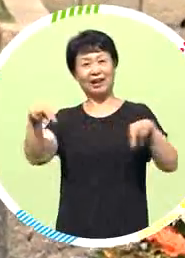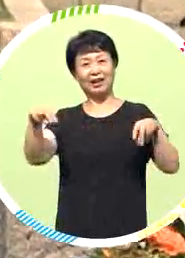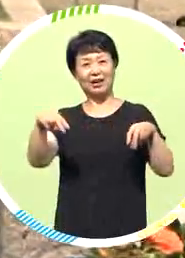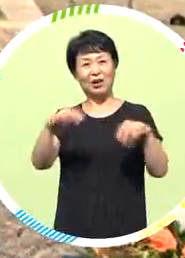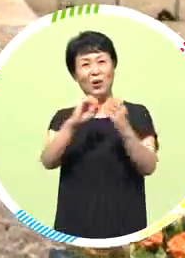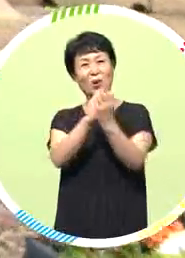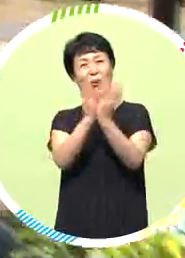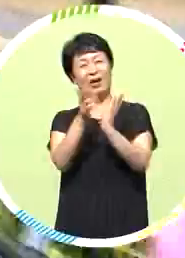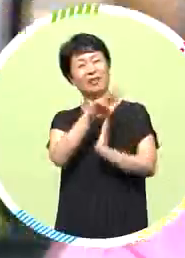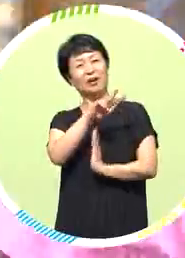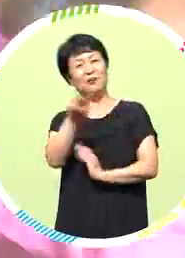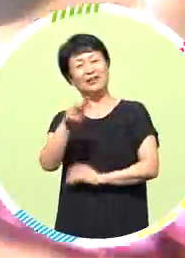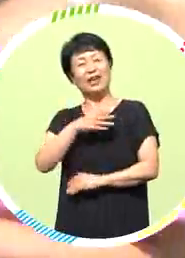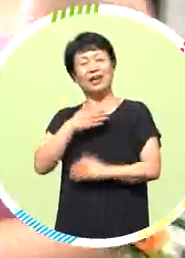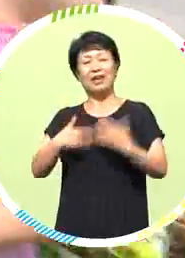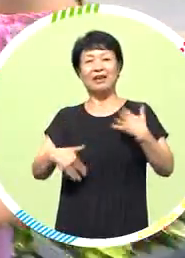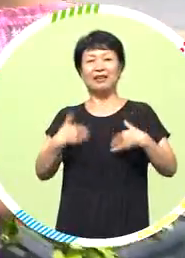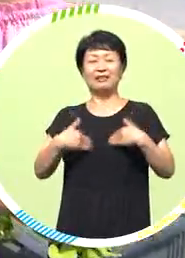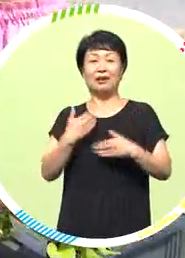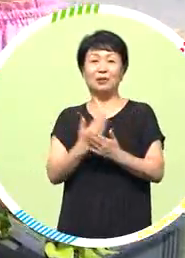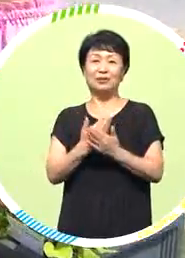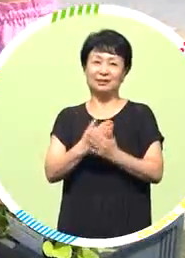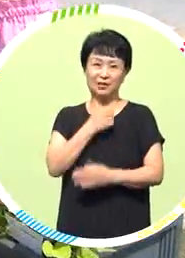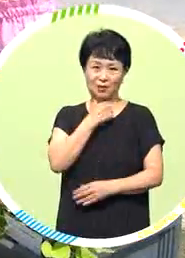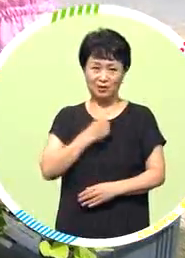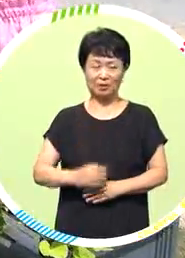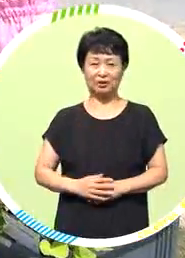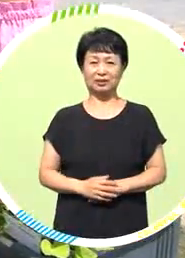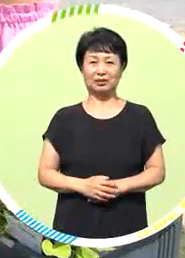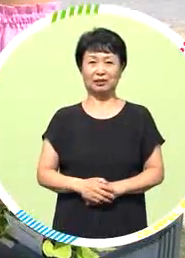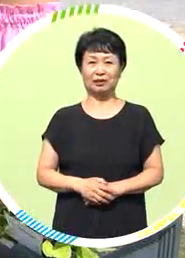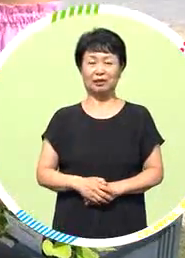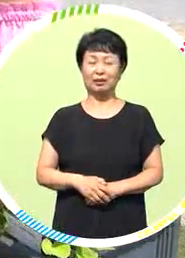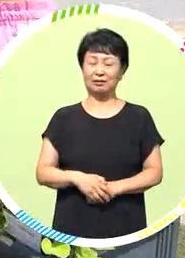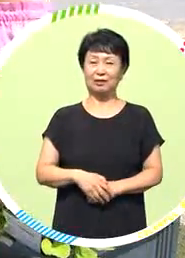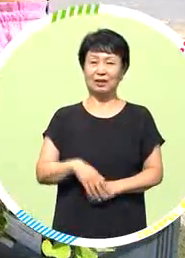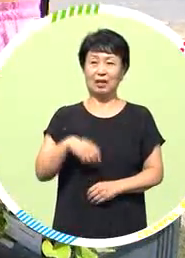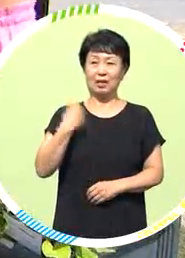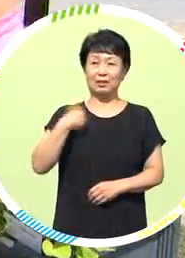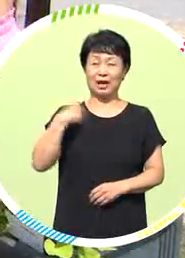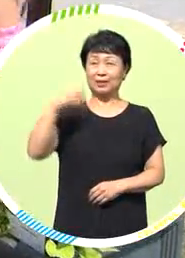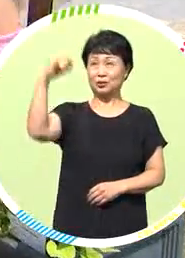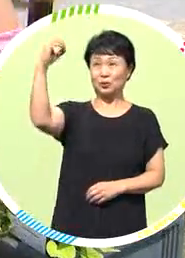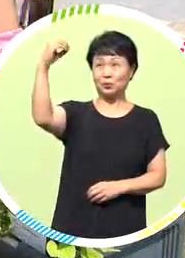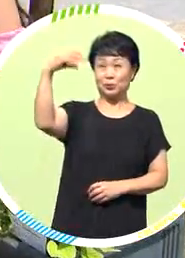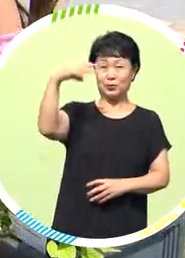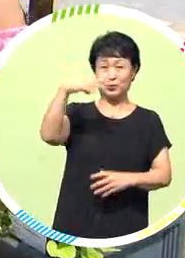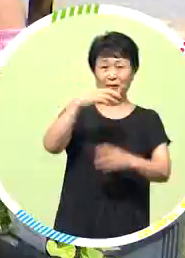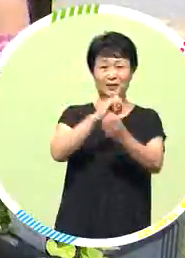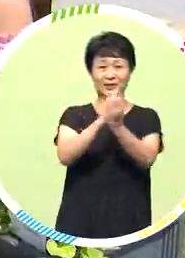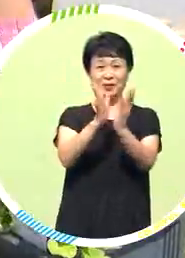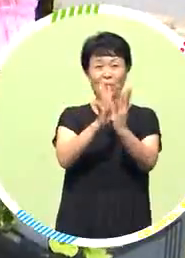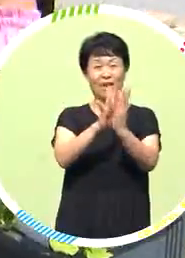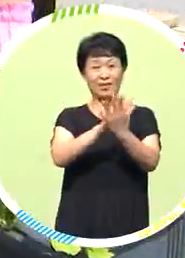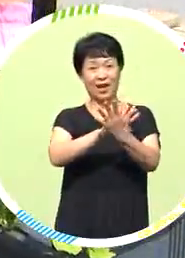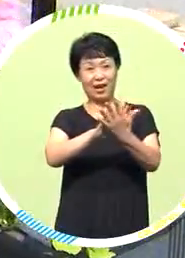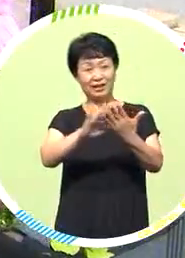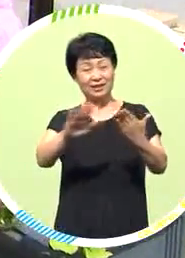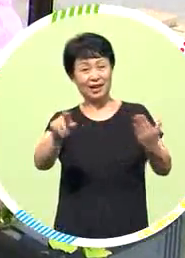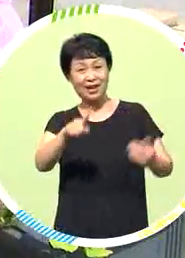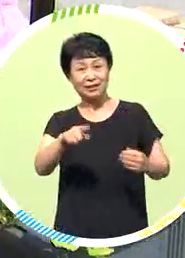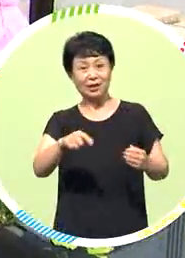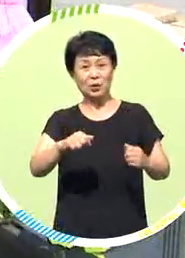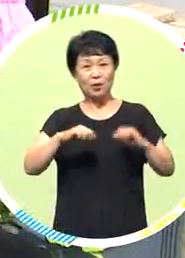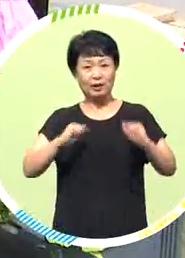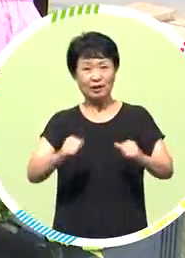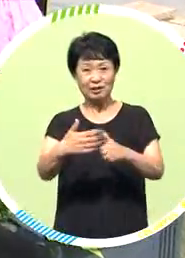ですね、 はい、そうですね、はい、すごい綺麗だし、はい、あと夏に綺麗に咲いてるお花見ると元気がね、 そうですね、 私も頑張ろうみたいな、はい